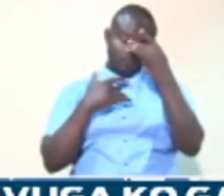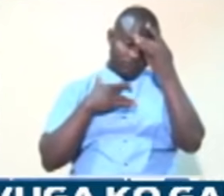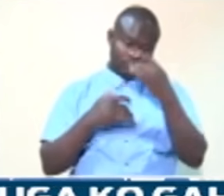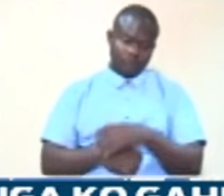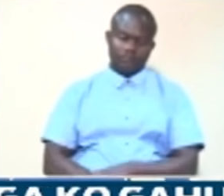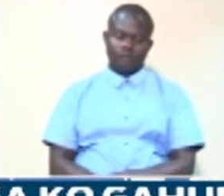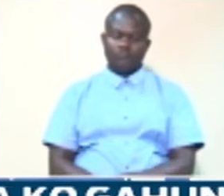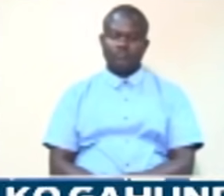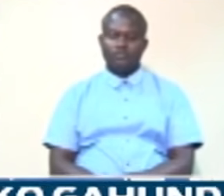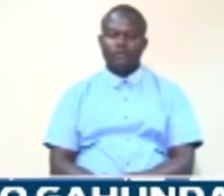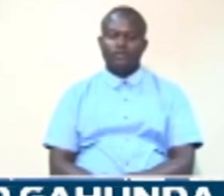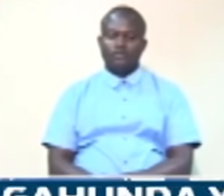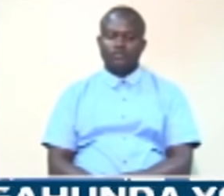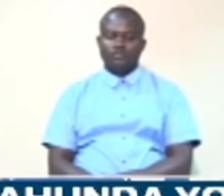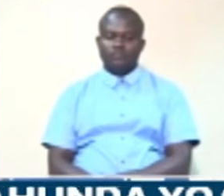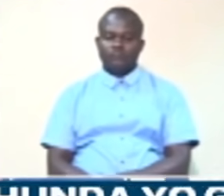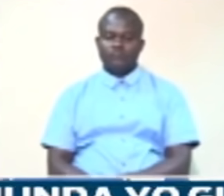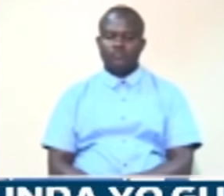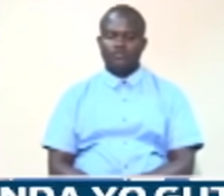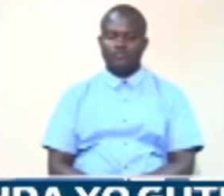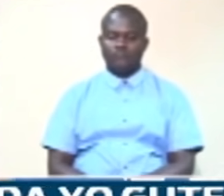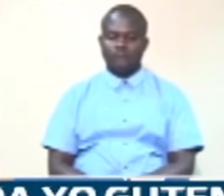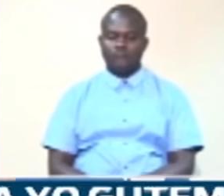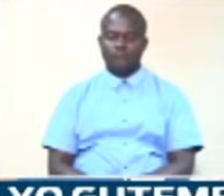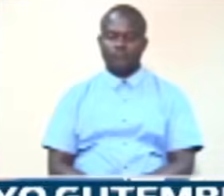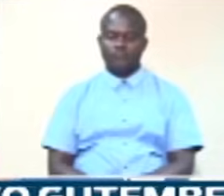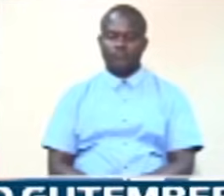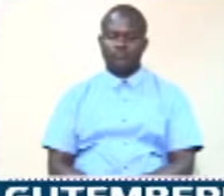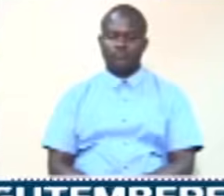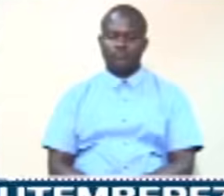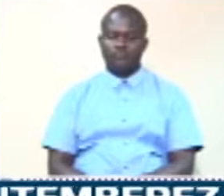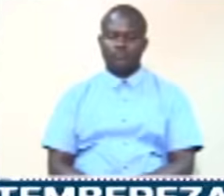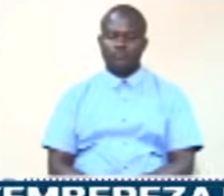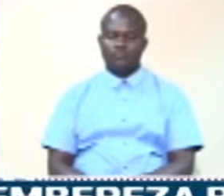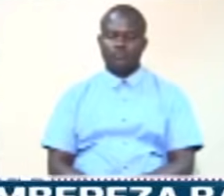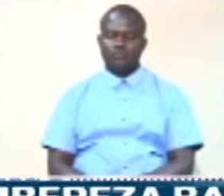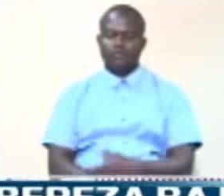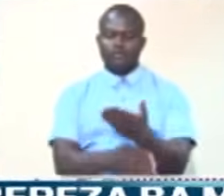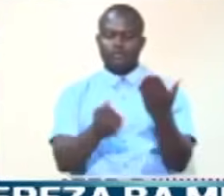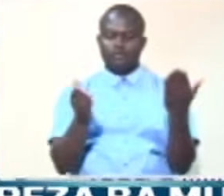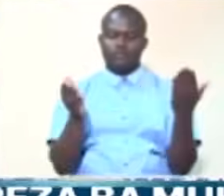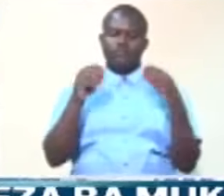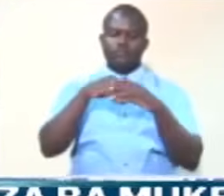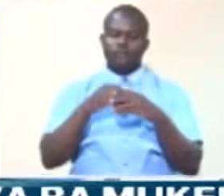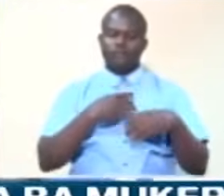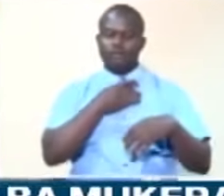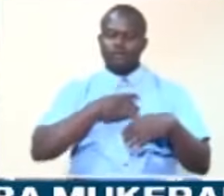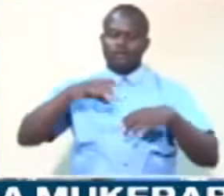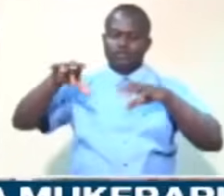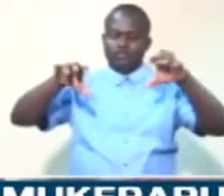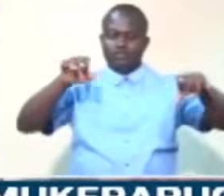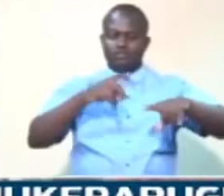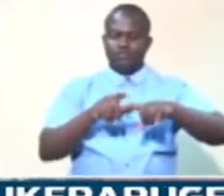to be very much inspired towards the future, especially these pandemic times. Urugendo rukuyemo gusura za pariki